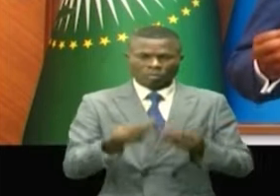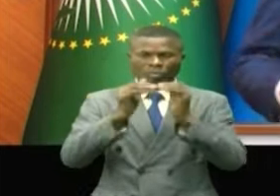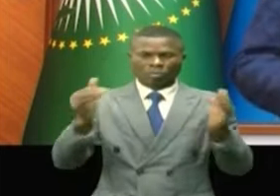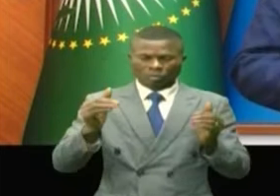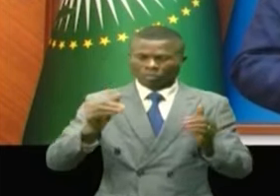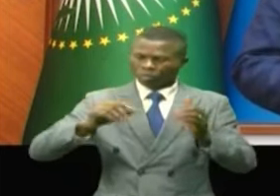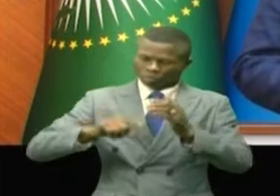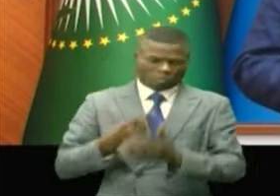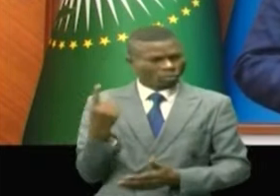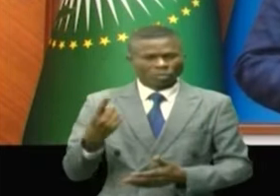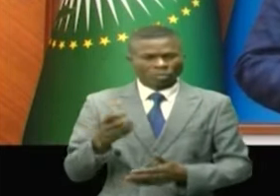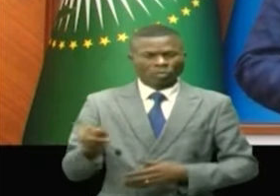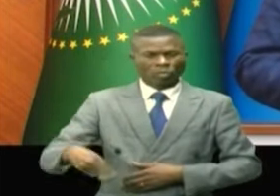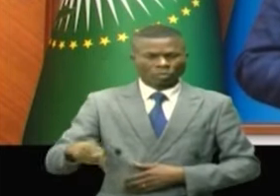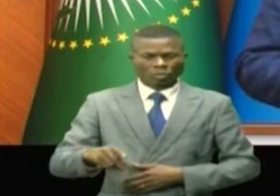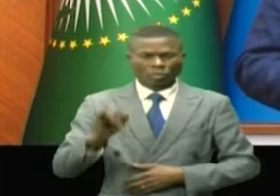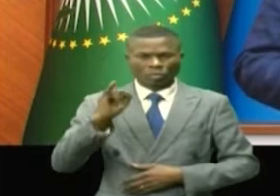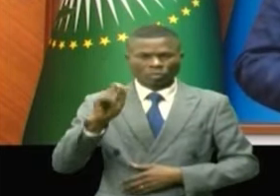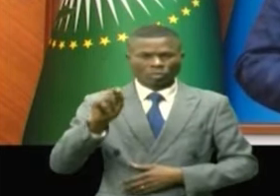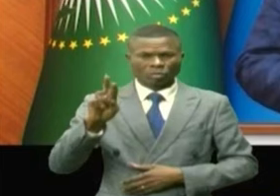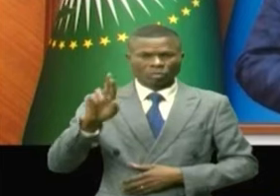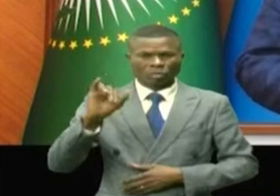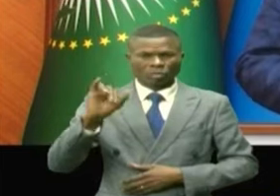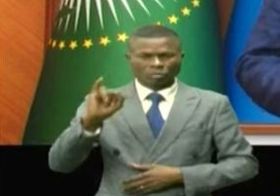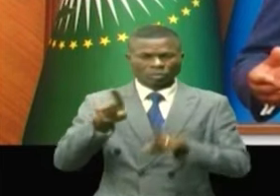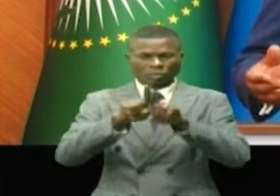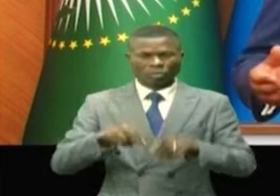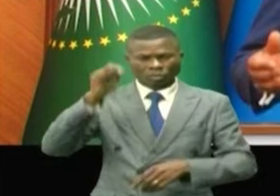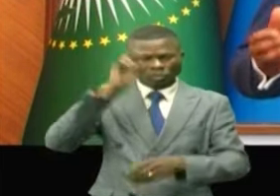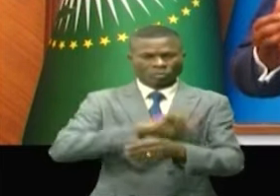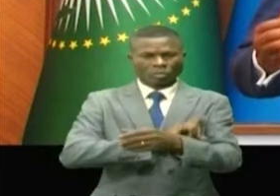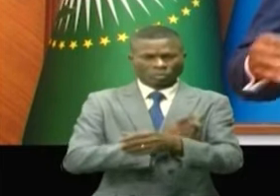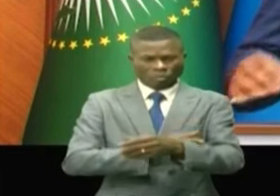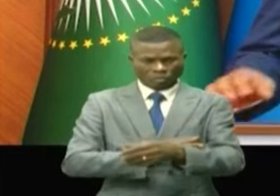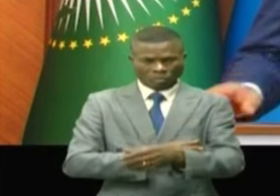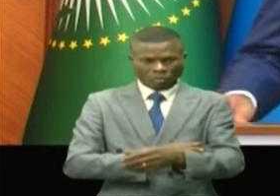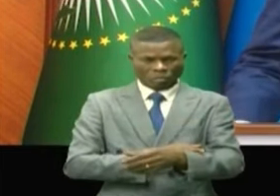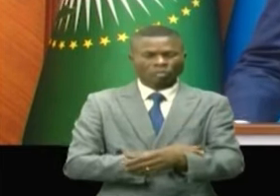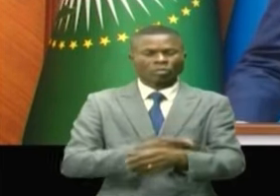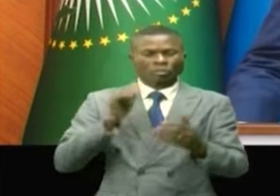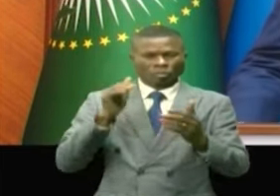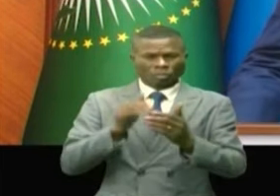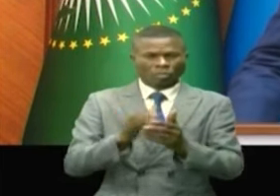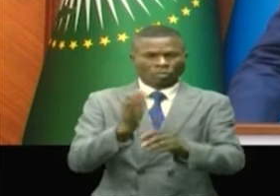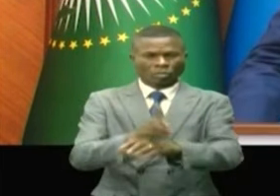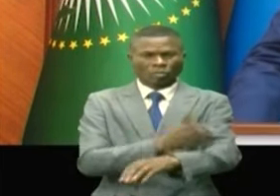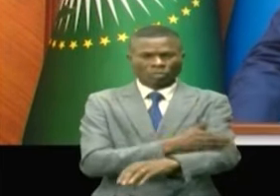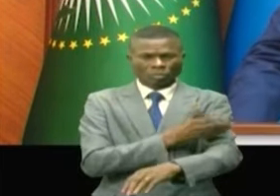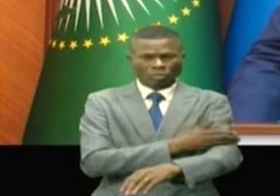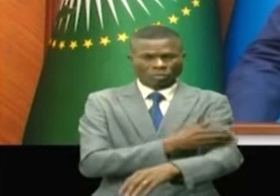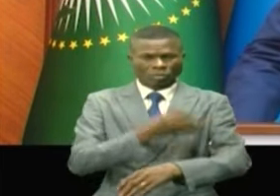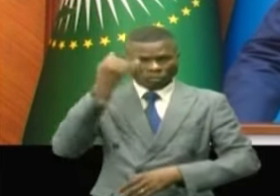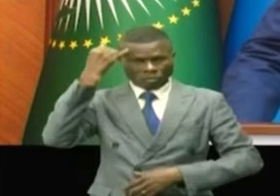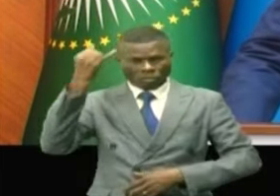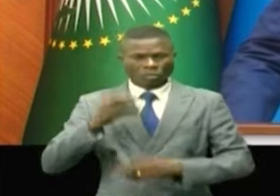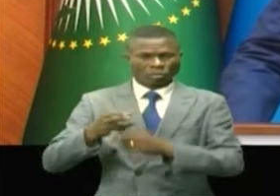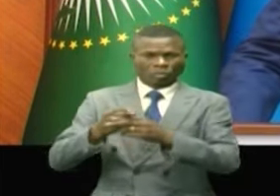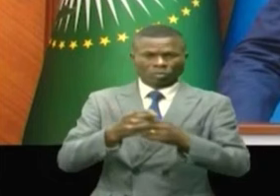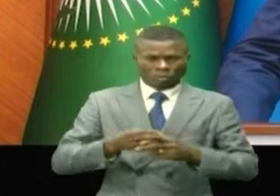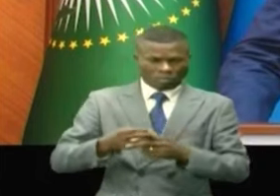définitivement les provinces de litouri et du n KIV vous et ce au regard de l'évolution du contexte